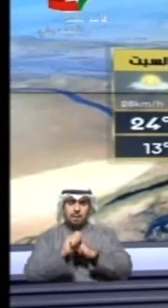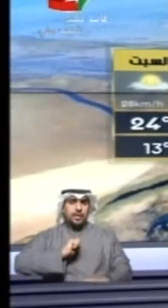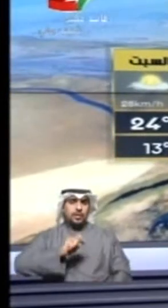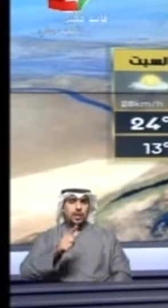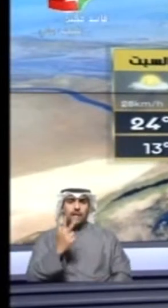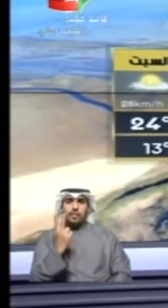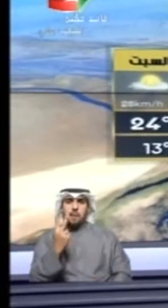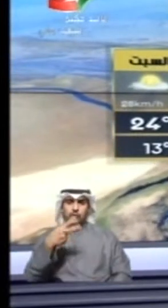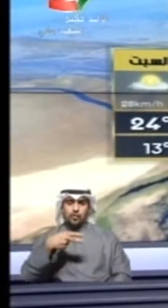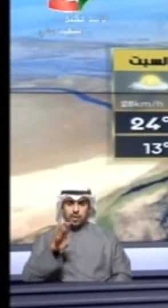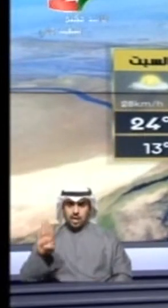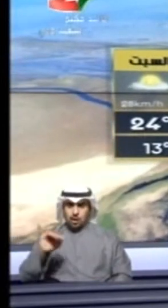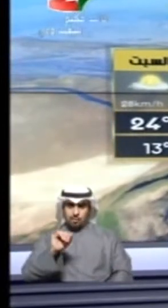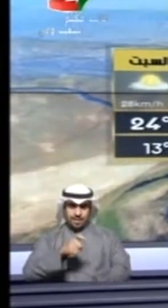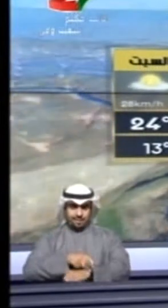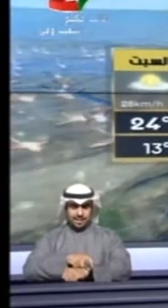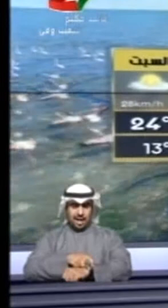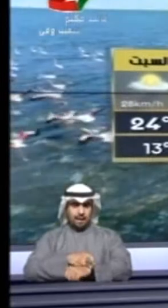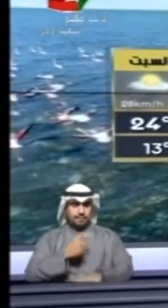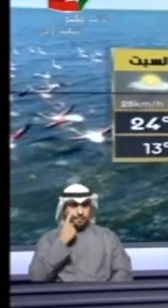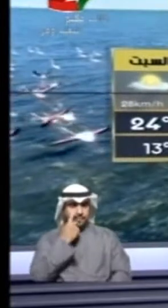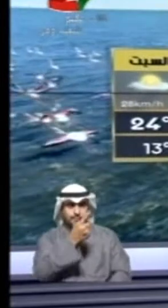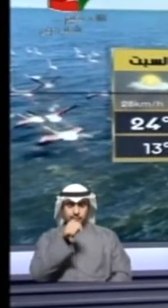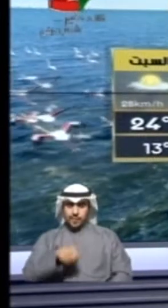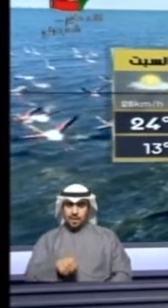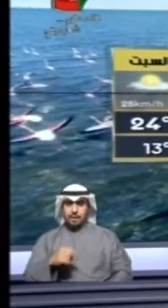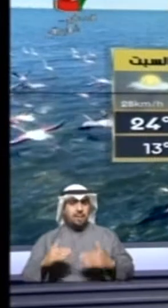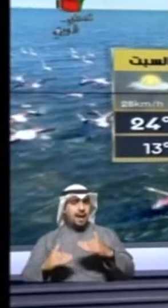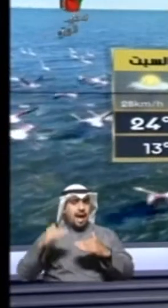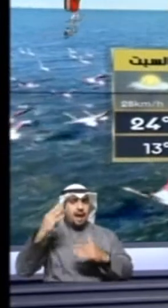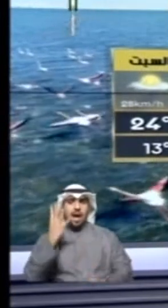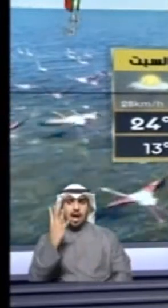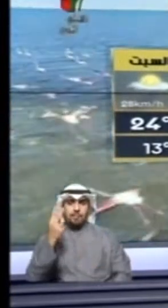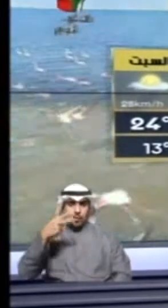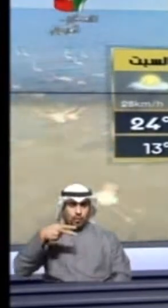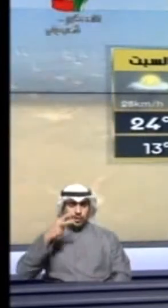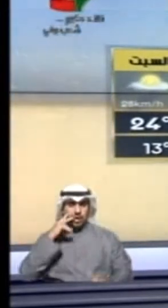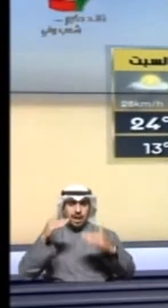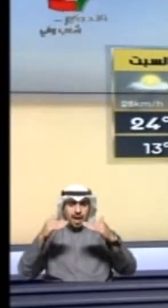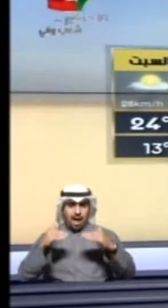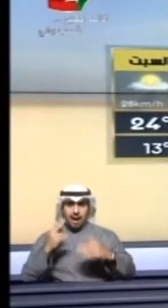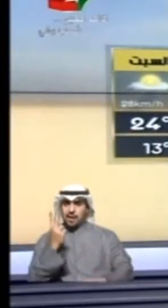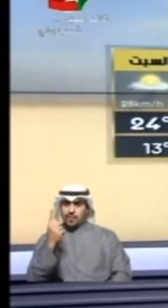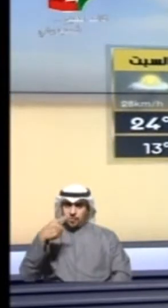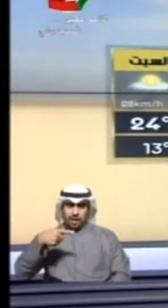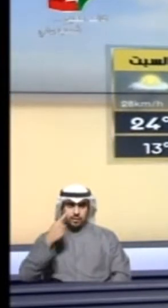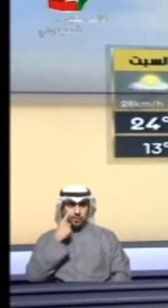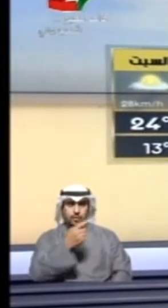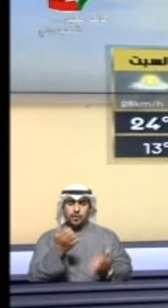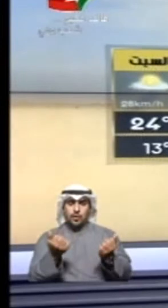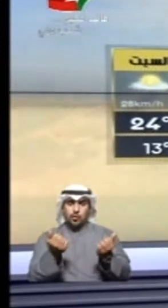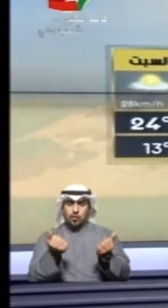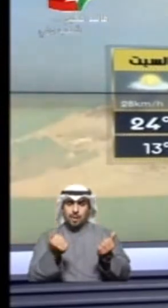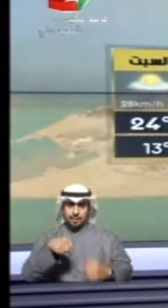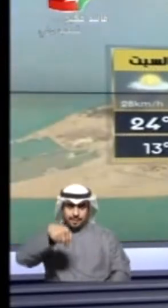في الساعة، العظمى المتوقعة 24 درجة مئوية، أما الصغرى تصل إلى 12 درجة مئوية. يقلب من يوم الأربعاء مد